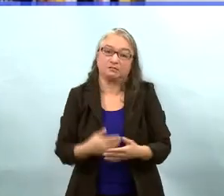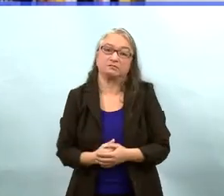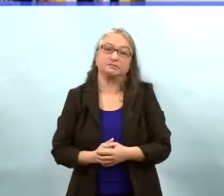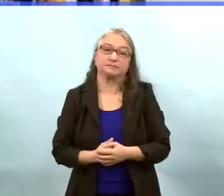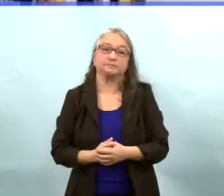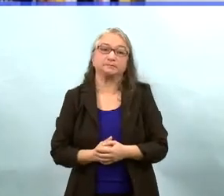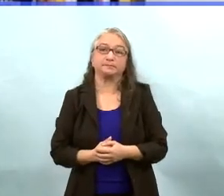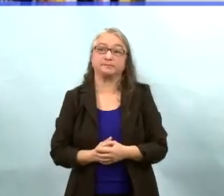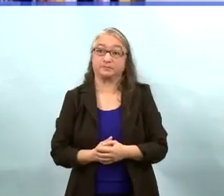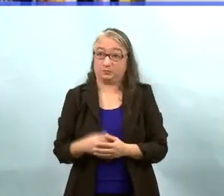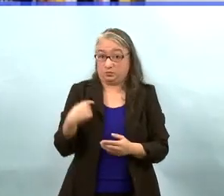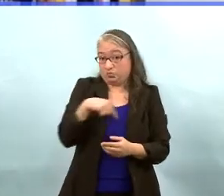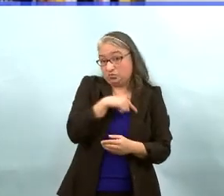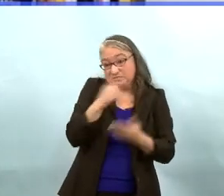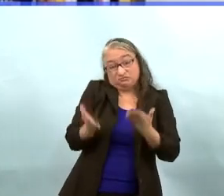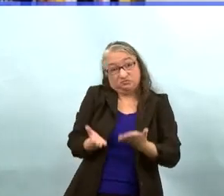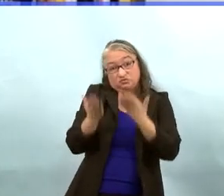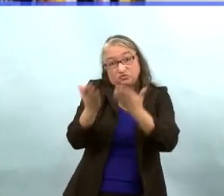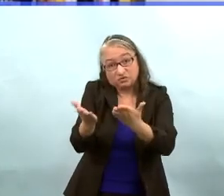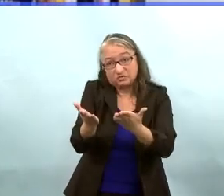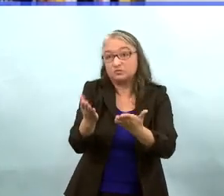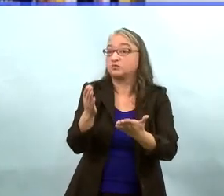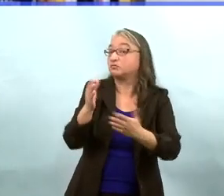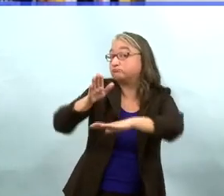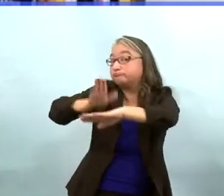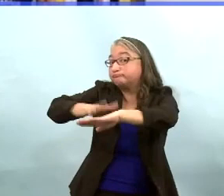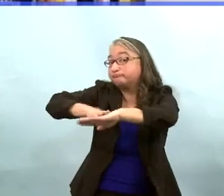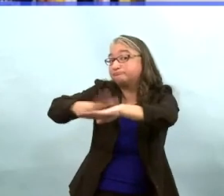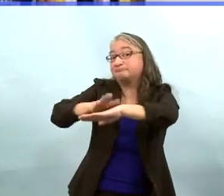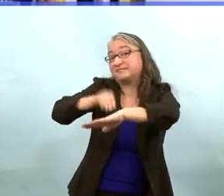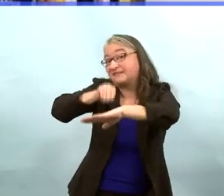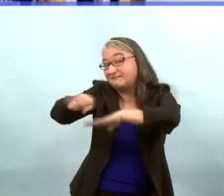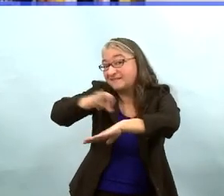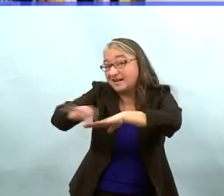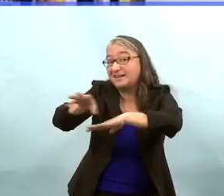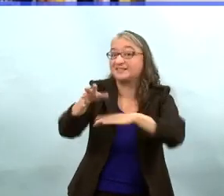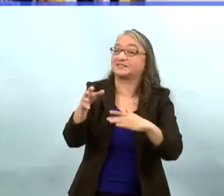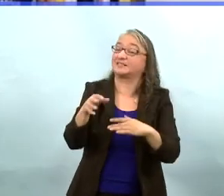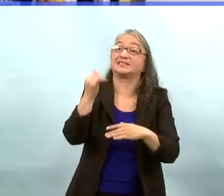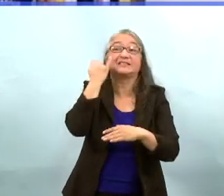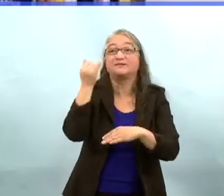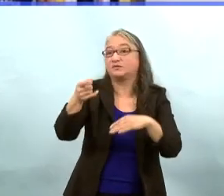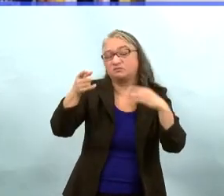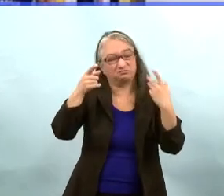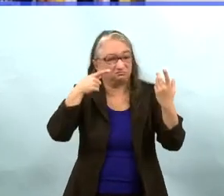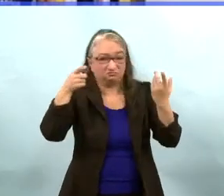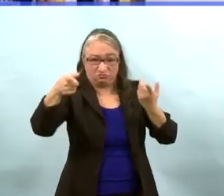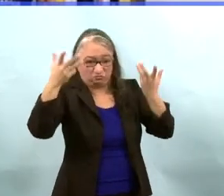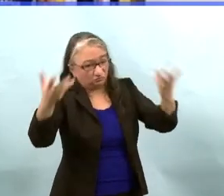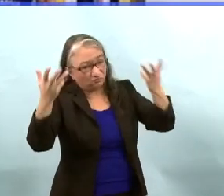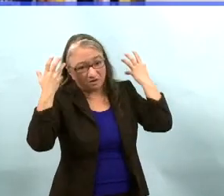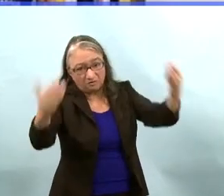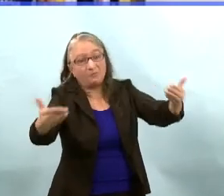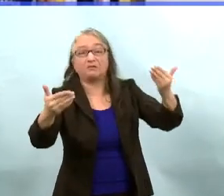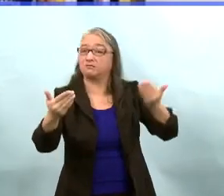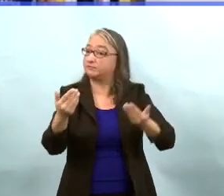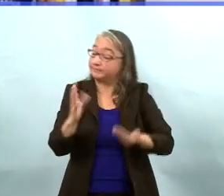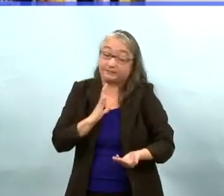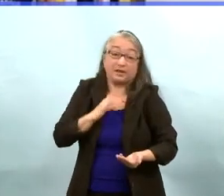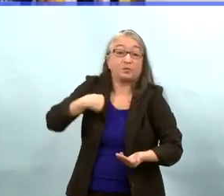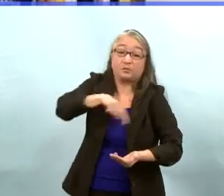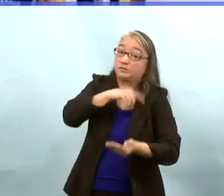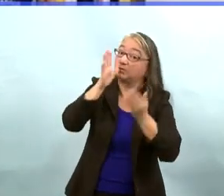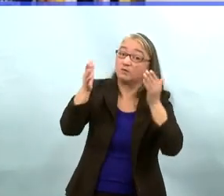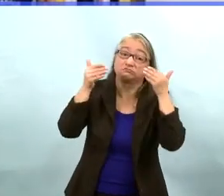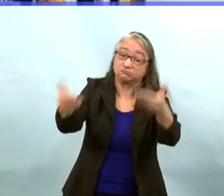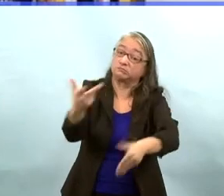va certainement leur donner des renseignements, mais on ne va pas empêcher ces enfants de se faire vacciner s'ils arrivent à la clinique de vaccination. De CBC